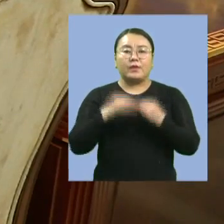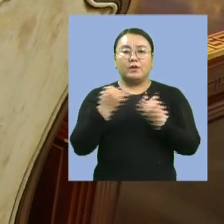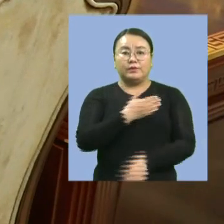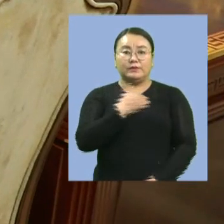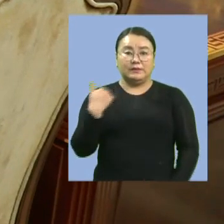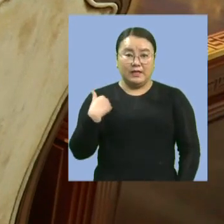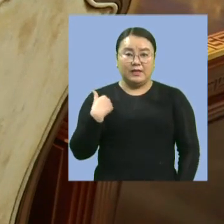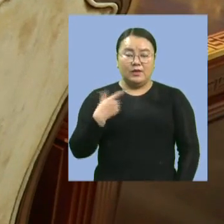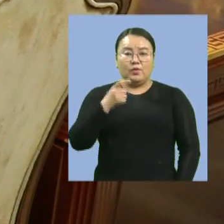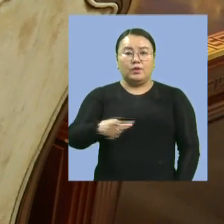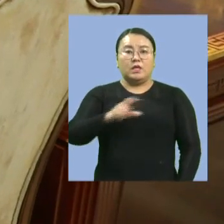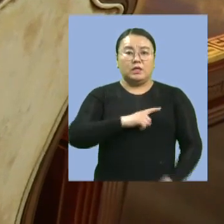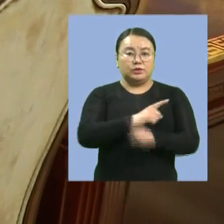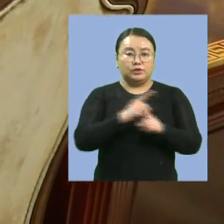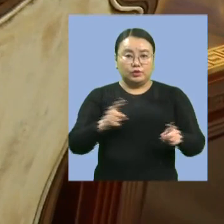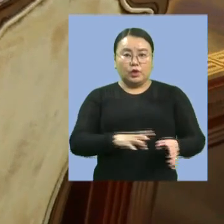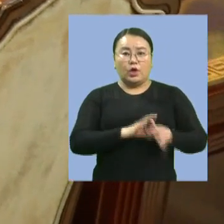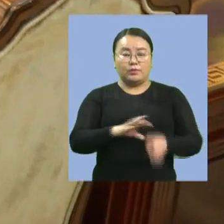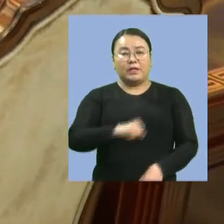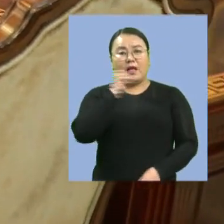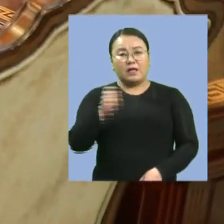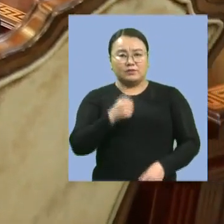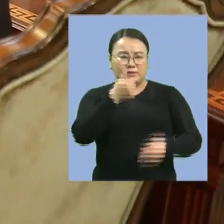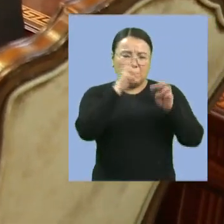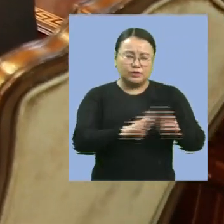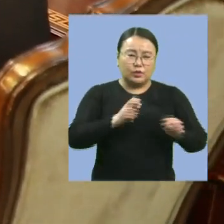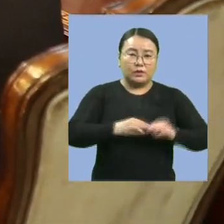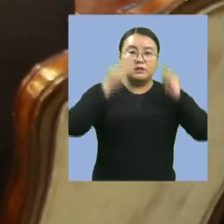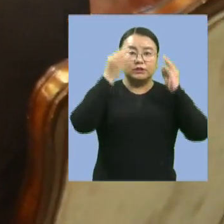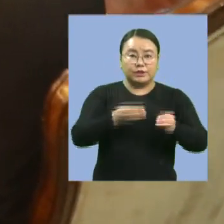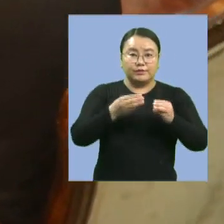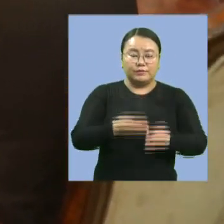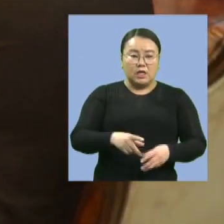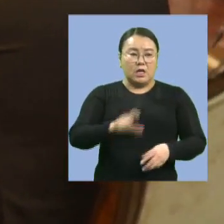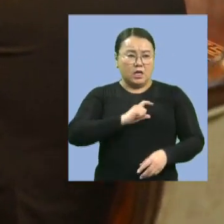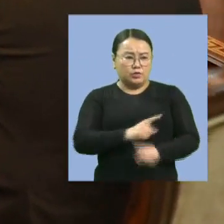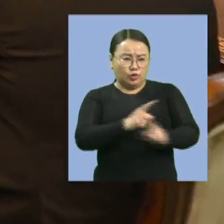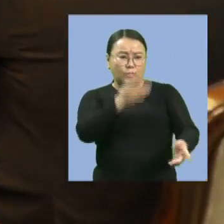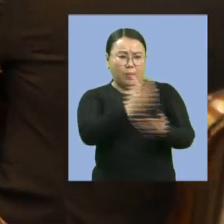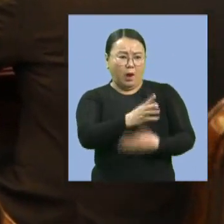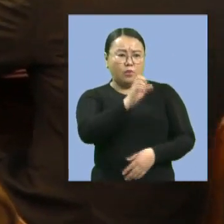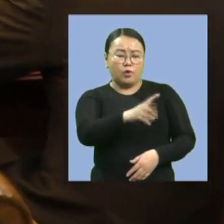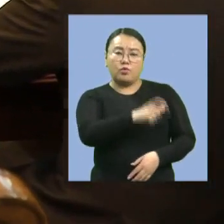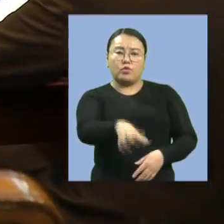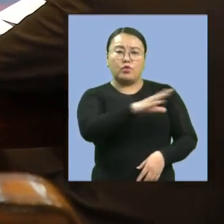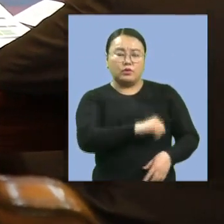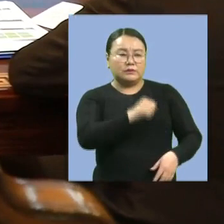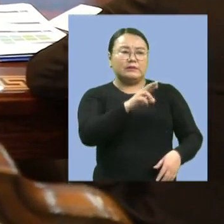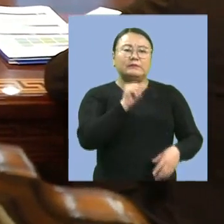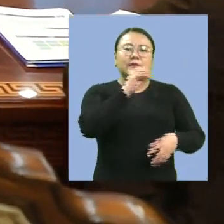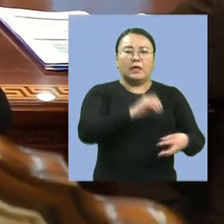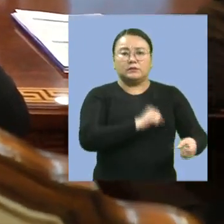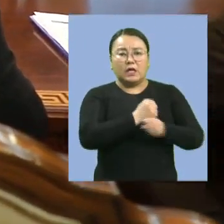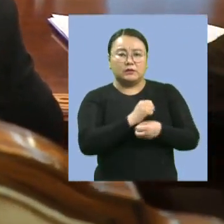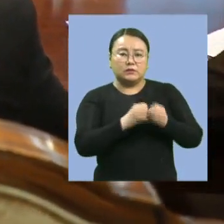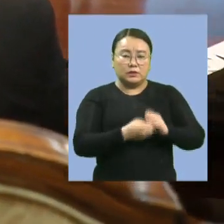Улсын хурлын дарга зандан шатар хүний эрхийн зөрчилтэй холбоотой асуудлуудыг судалж шийдвэрлэх, эрхэн зөрчигдсэн иргэдийн талд холбогдох арга хэмжээг авч